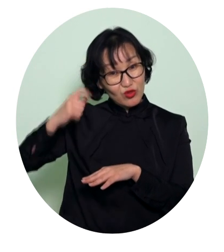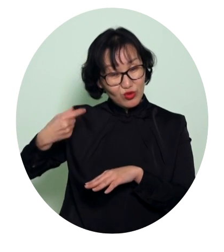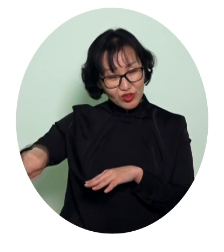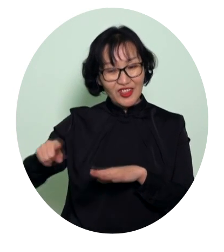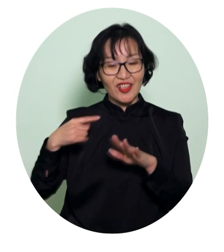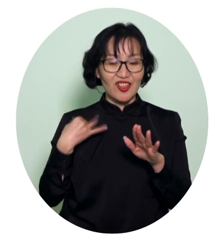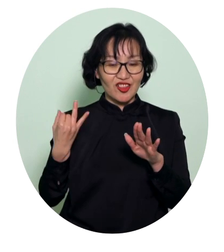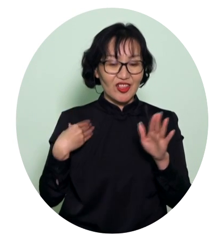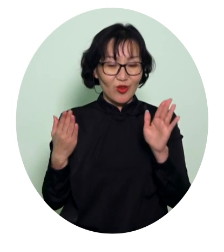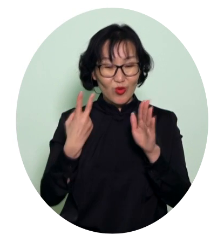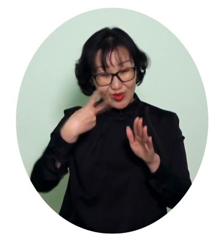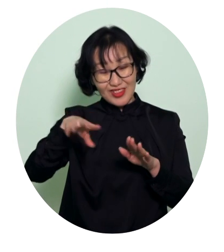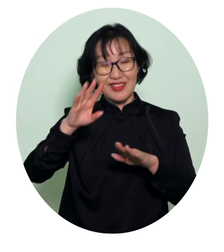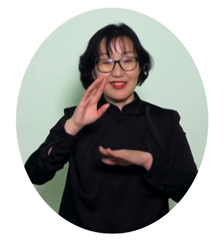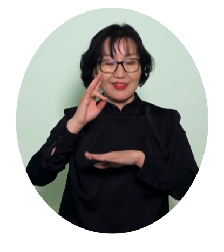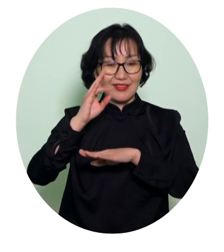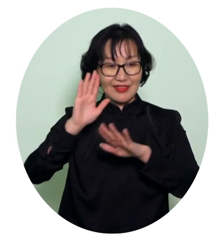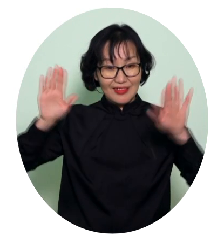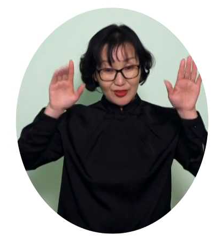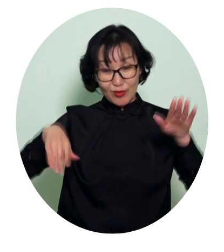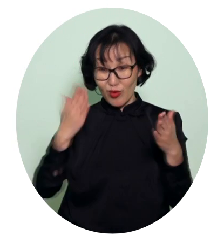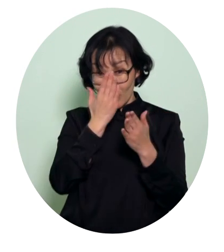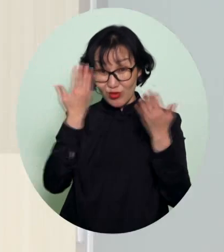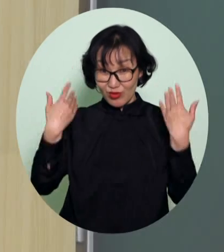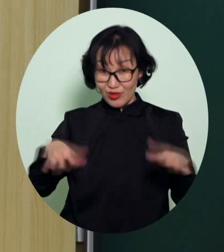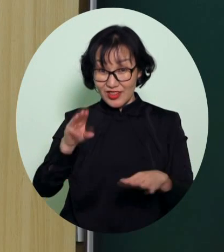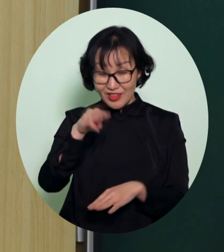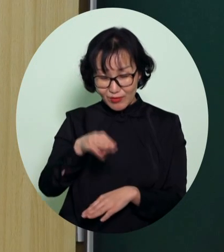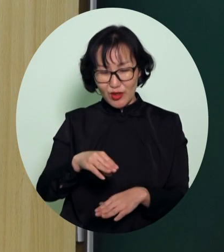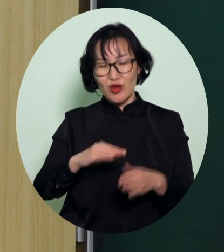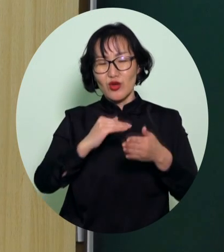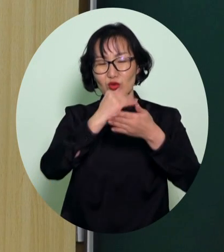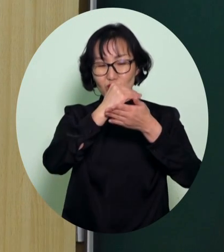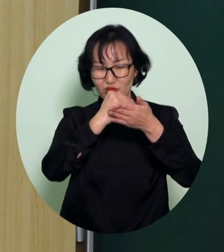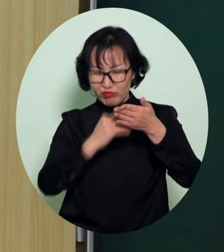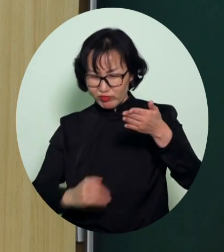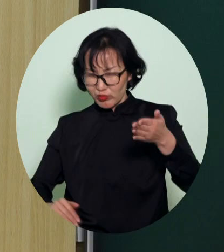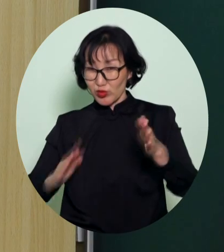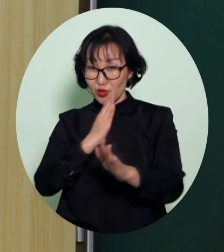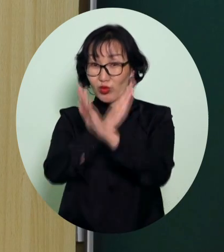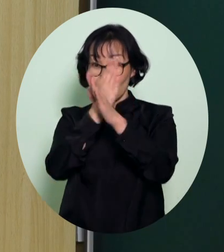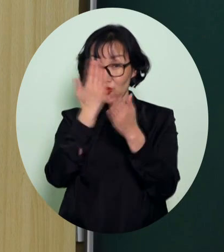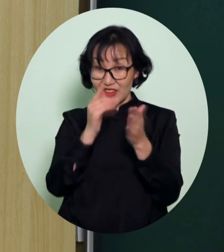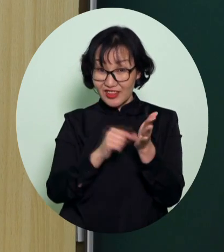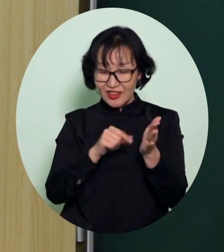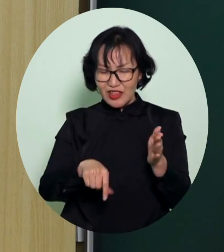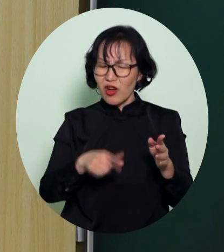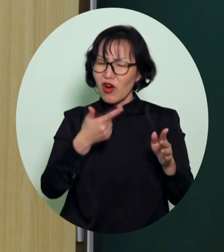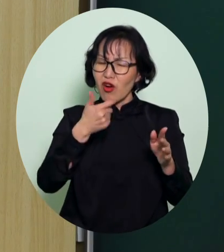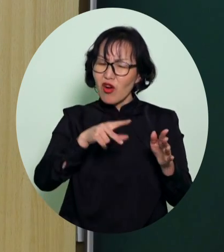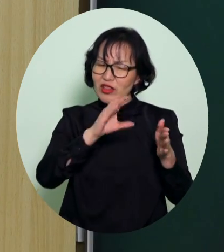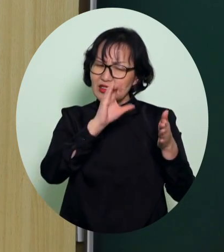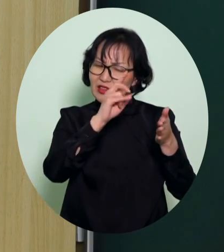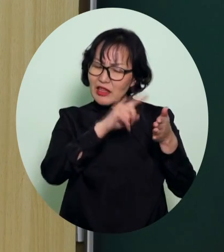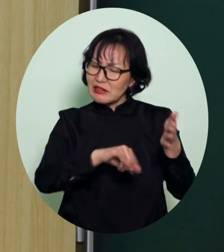наадам зохиолыг уншиж үзлээ. За шүлгээ бид нар дуустал нь уншсан учраас шүлгийнхаа гол санаа ямар утга